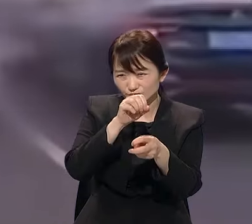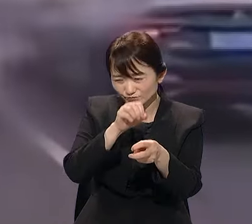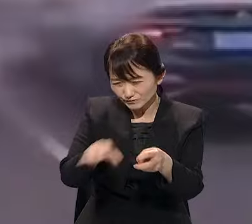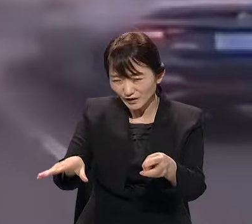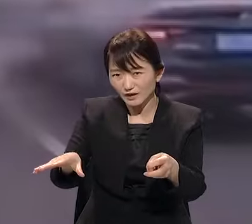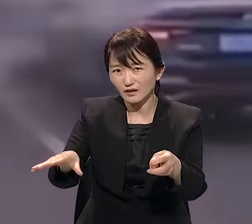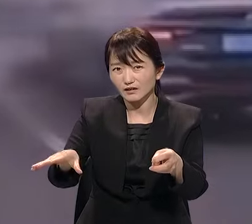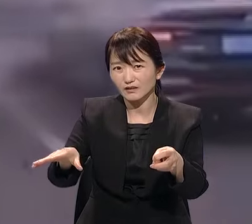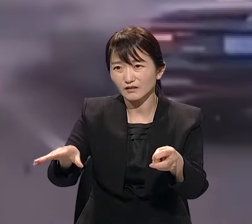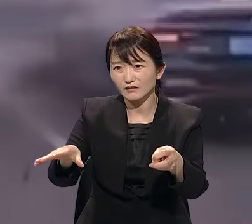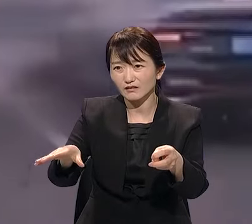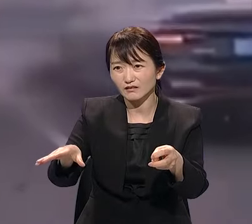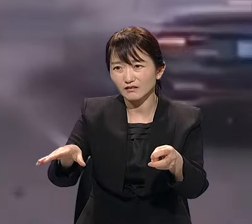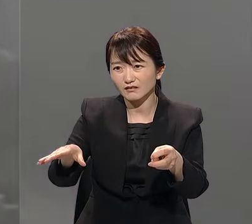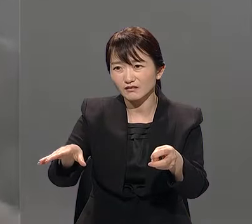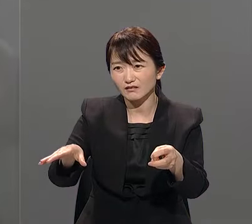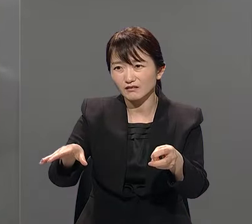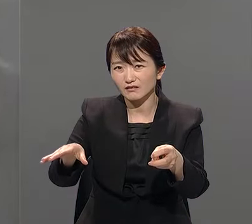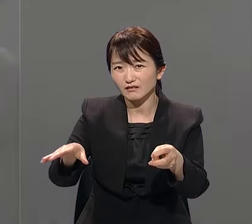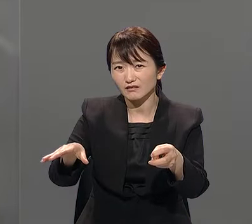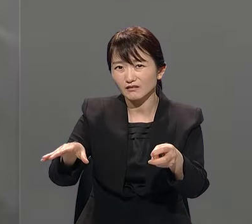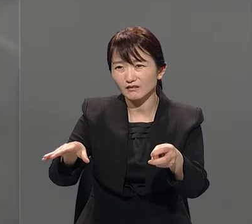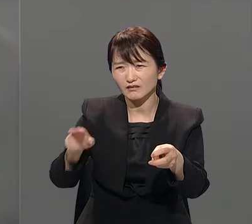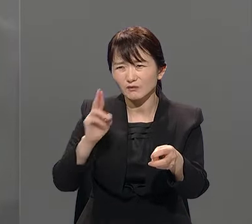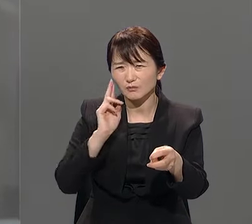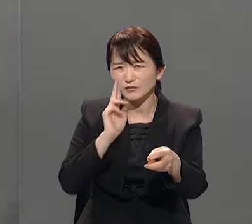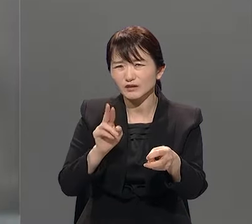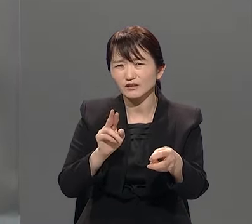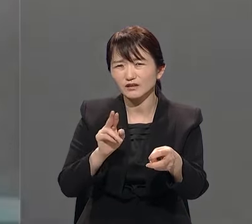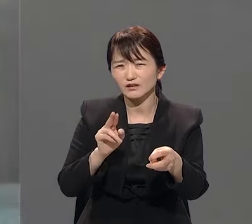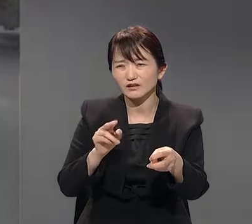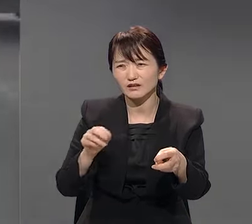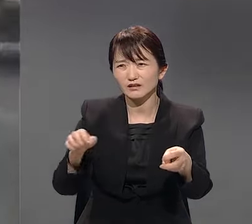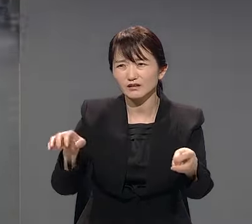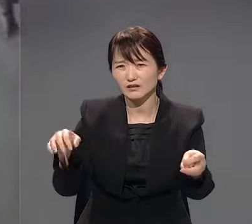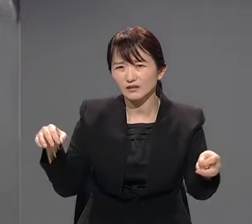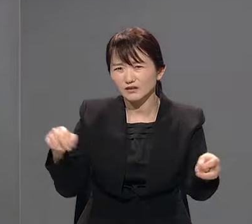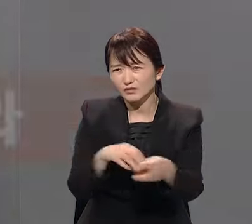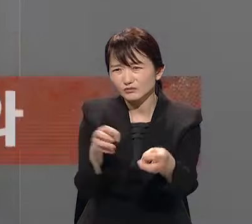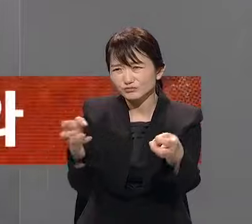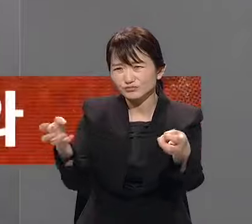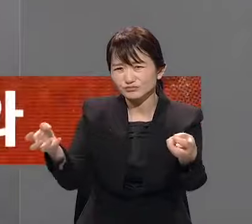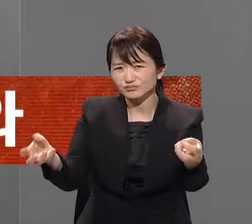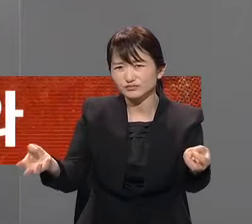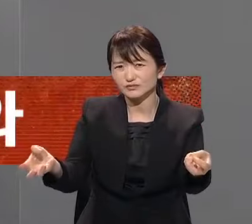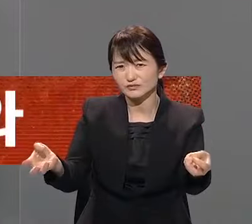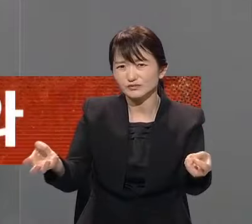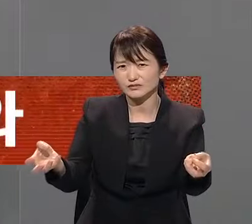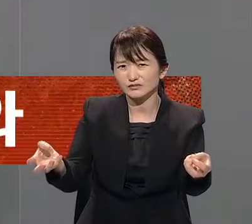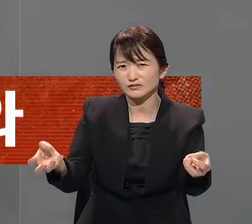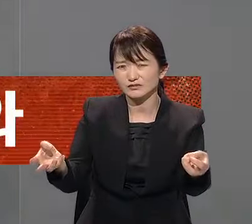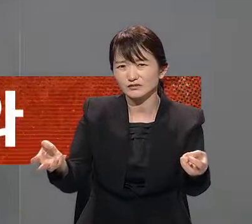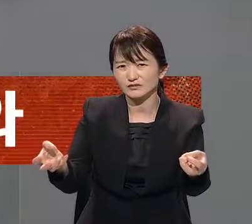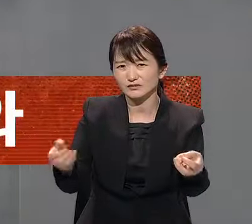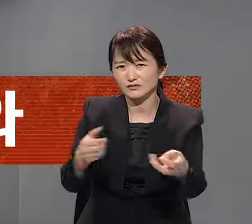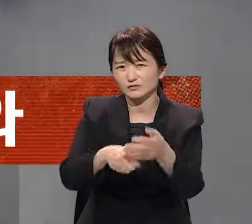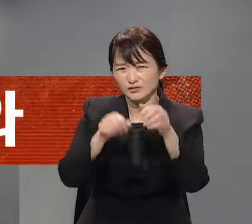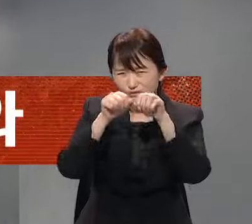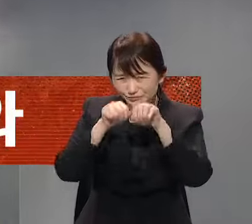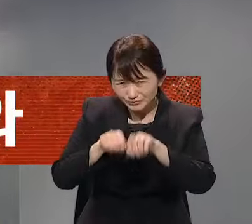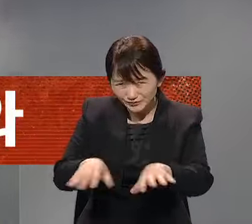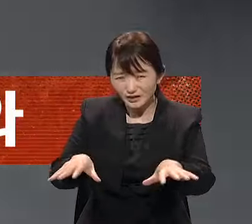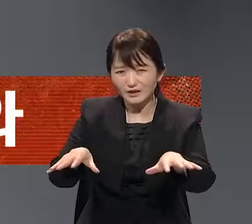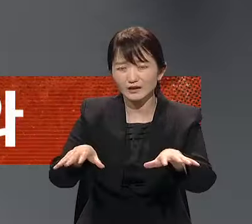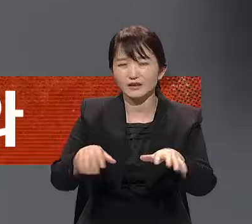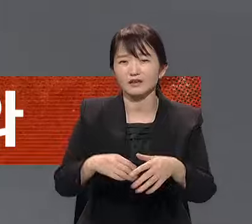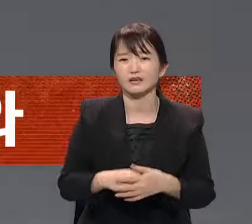이렇게 튕겨져 나옵니다. 사람 나왔어. 현장 참혹합니다. 두 차량 모두 뒤집어친 채 내동댕이 쳤고요. 부품도 사방으로